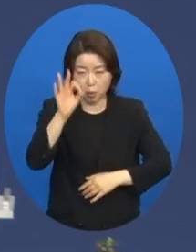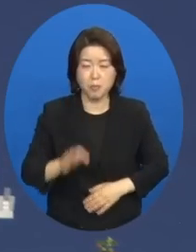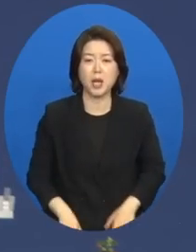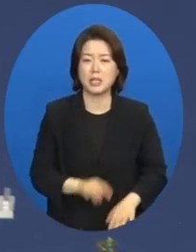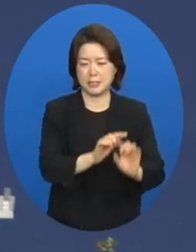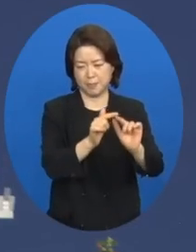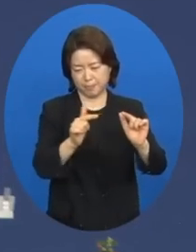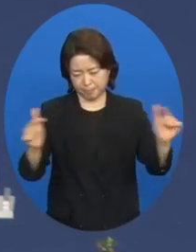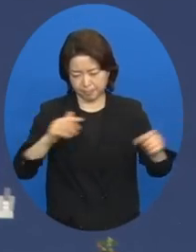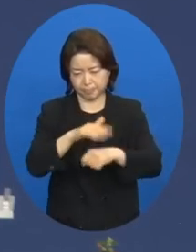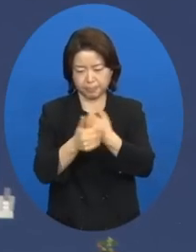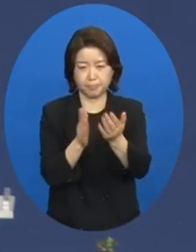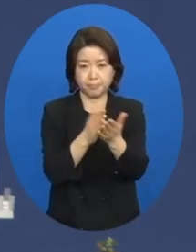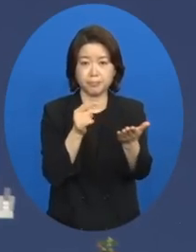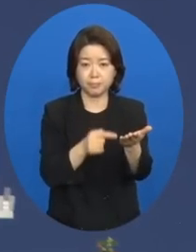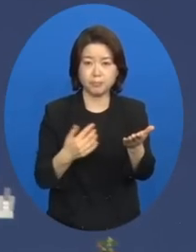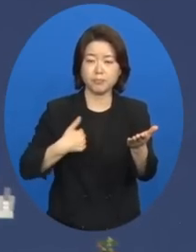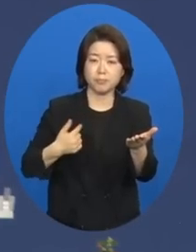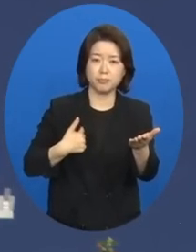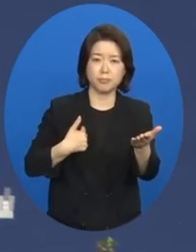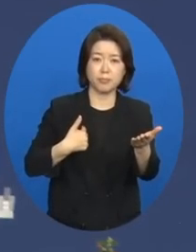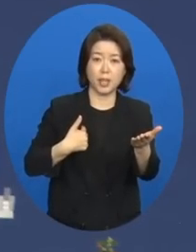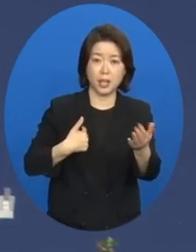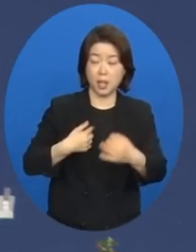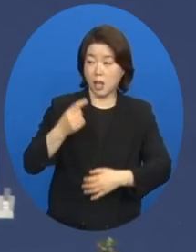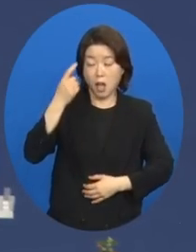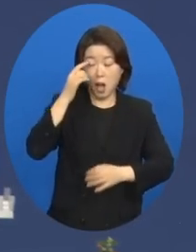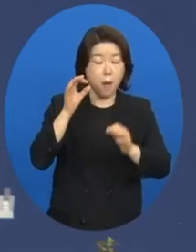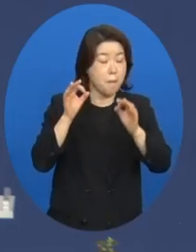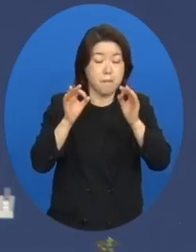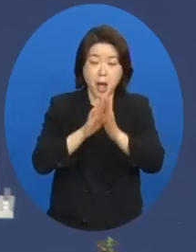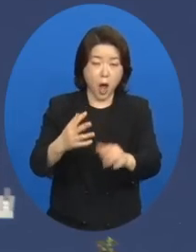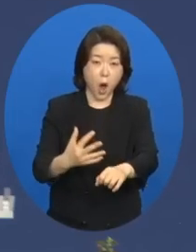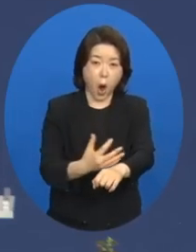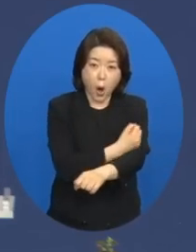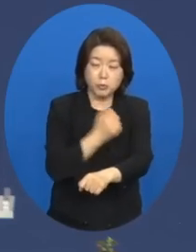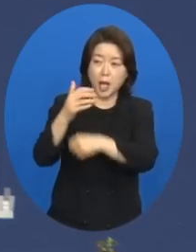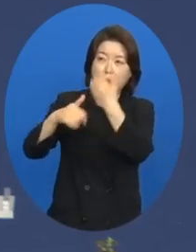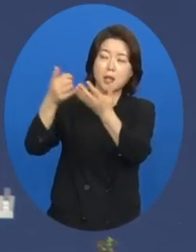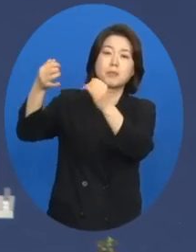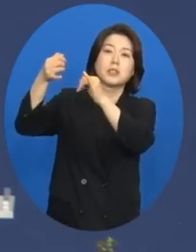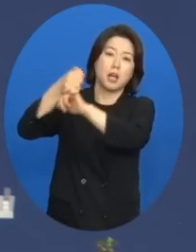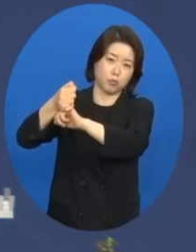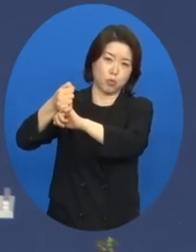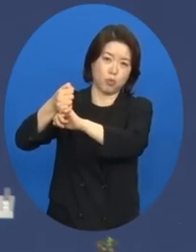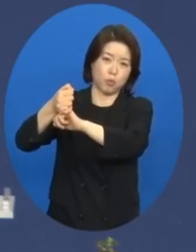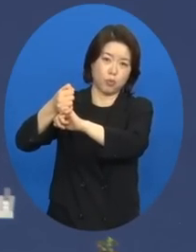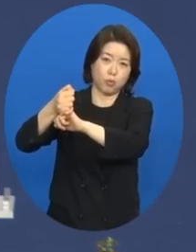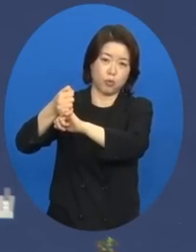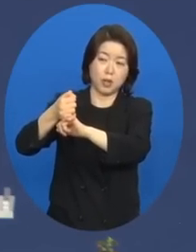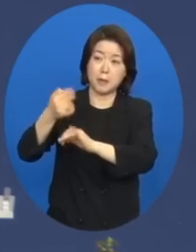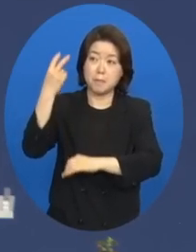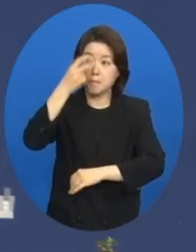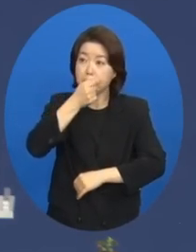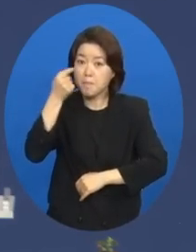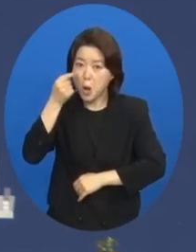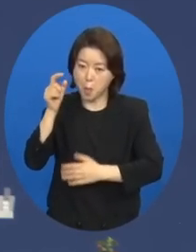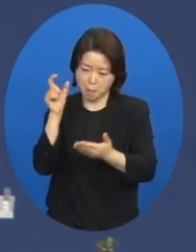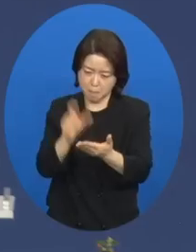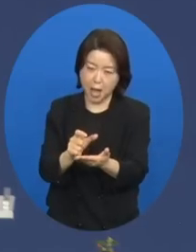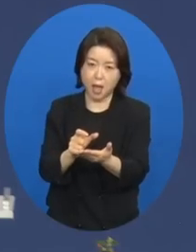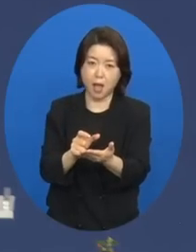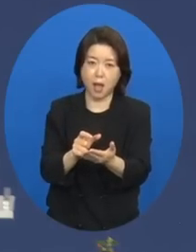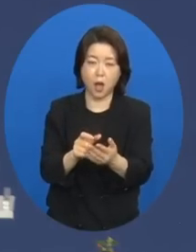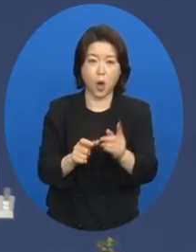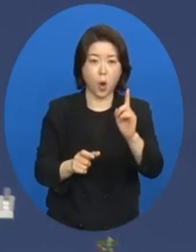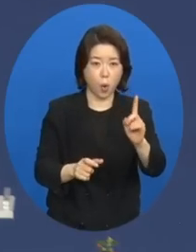이 성경 안에 있는 나한테 상상할 수도 없는 어마어마한 하나님의 약속을 뭐라고 보장해 놓으시냐면 고린도후서